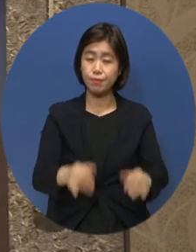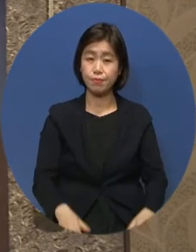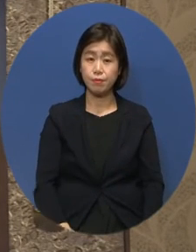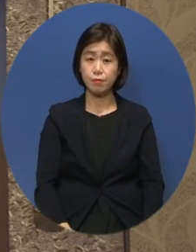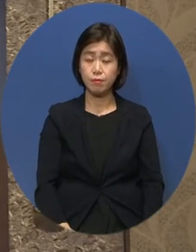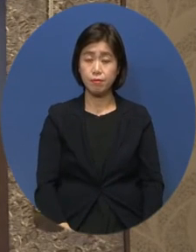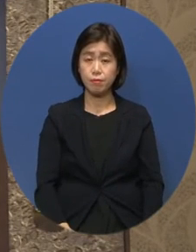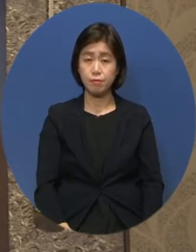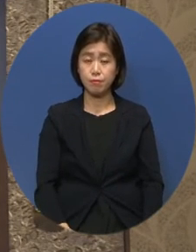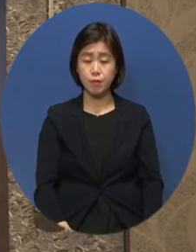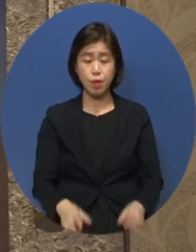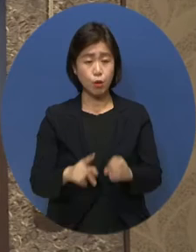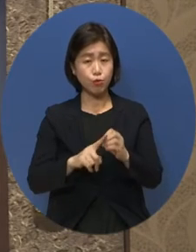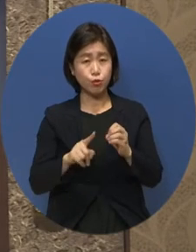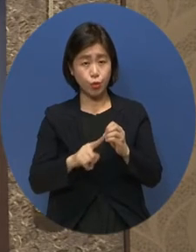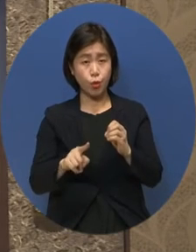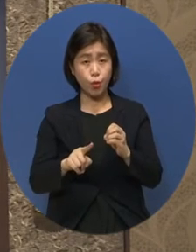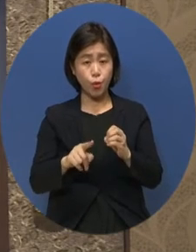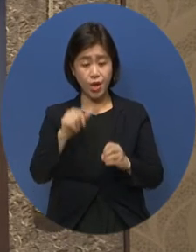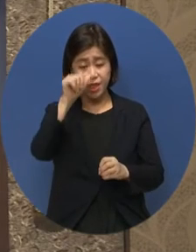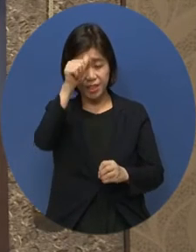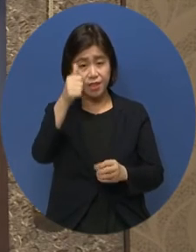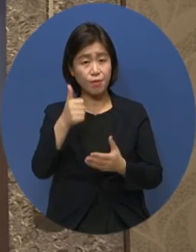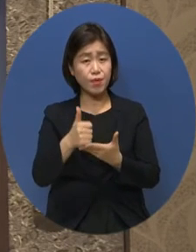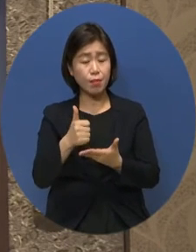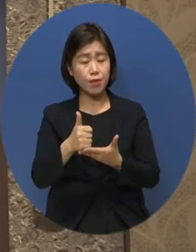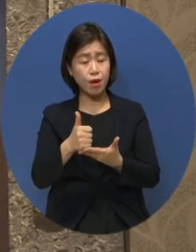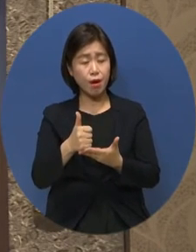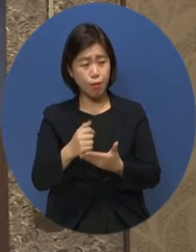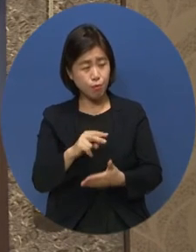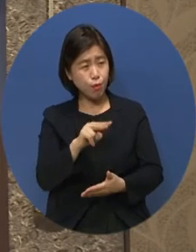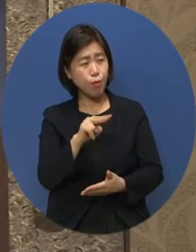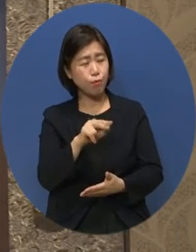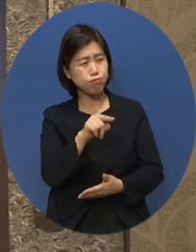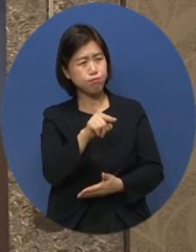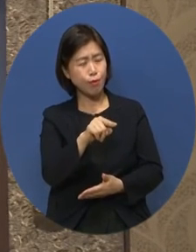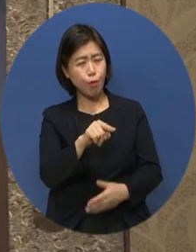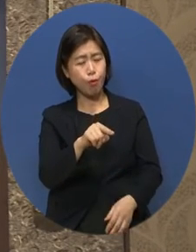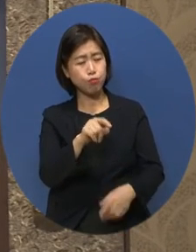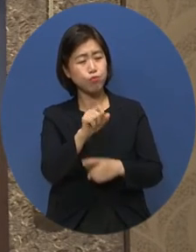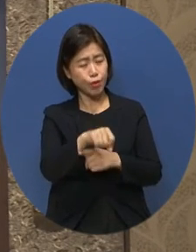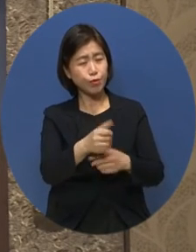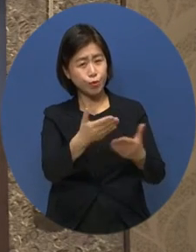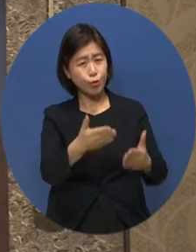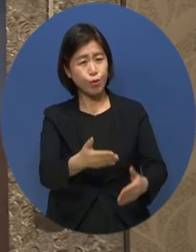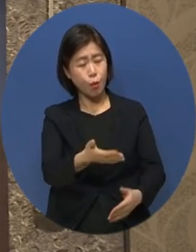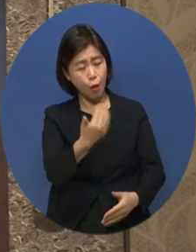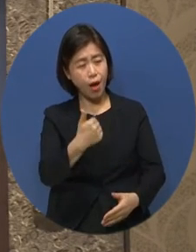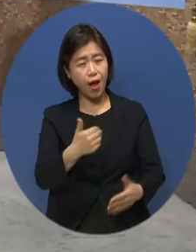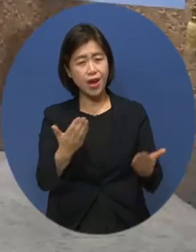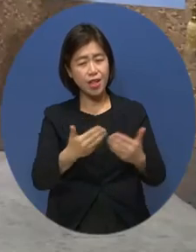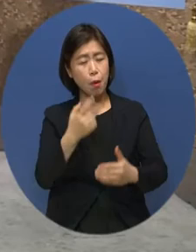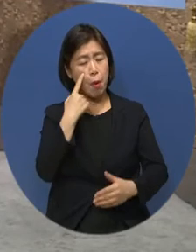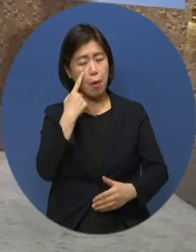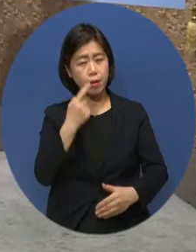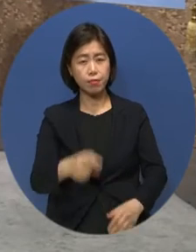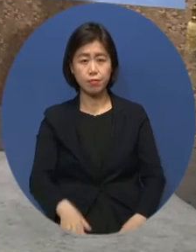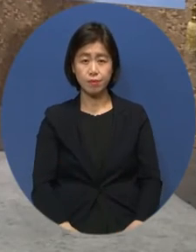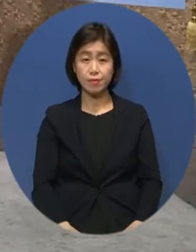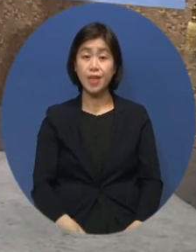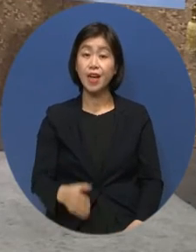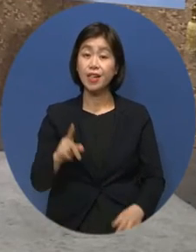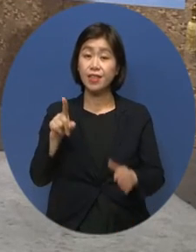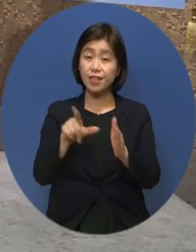폐기가 있다고 생각을 했는지 저보고 허락을 하셨습니다 한번 해봐라 이래서 어 속 유머 시설들